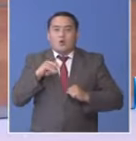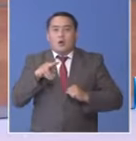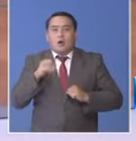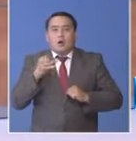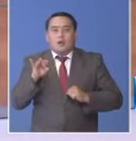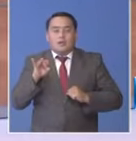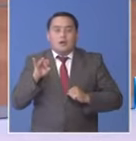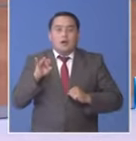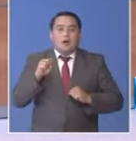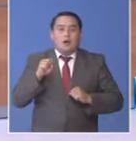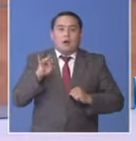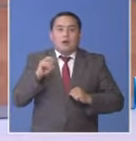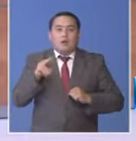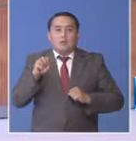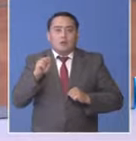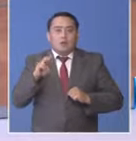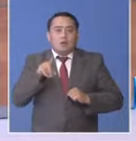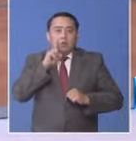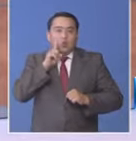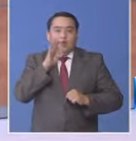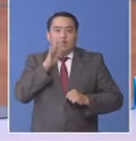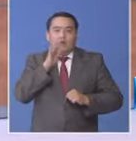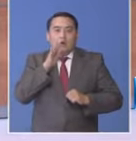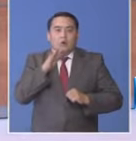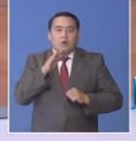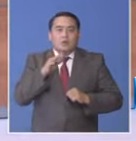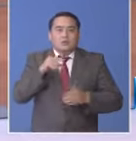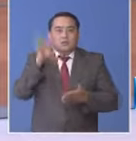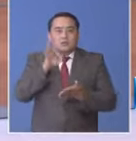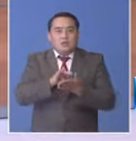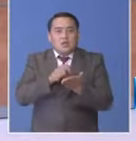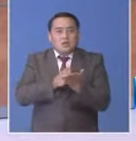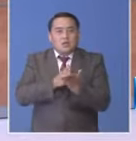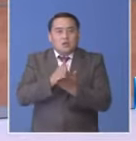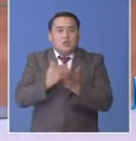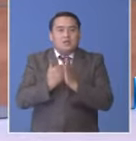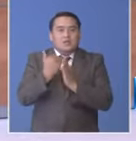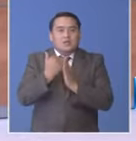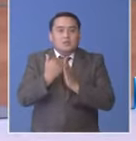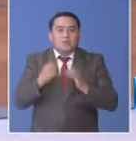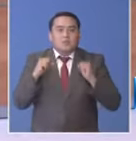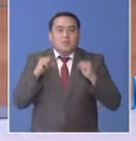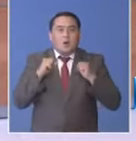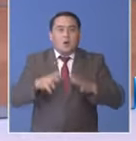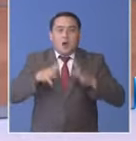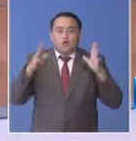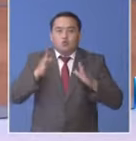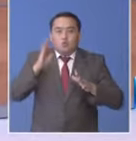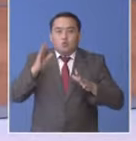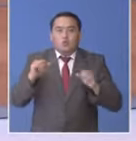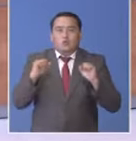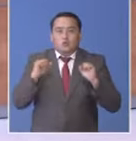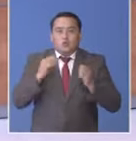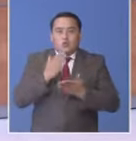Айдын Курмансеитов, несмотря на свой юный возраст, это очень целеустремленные и перспективные ребята. У них большое будущее в